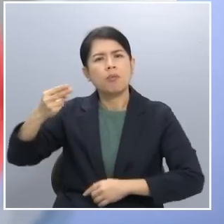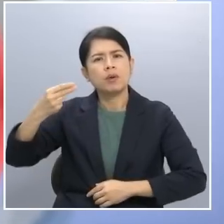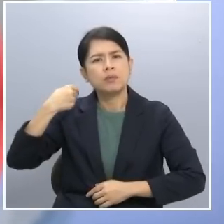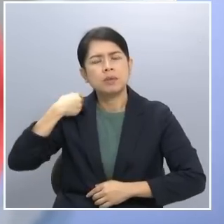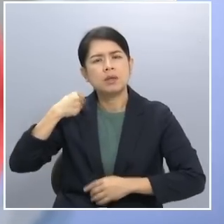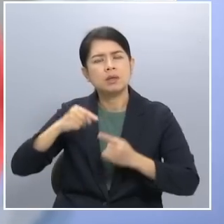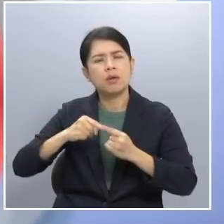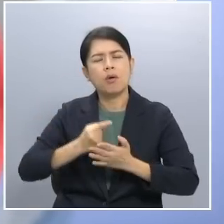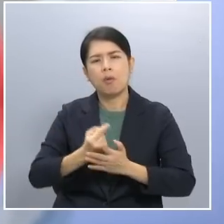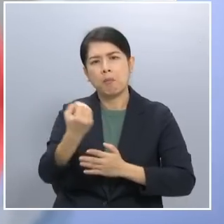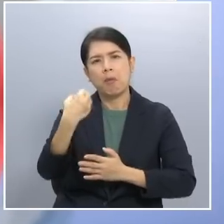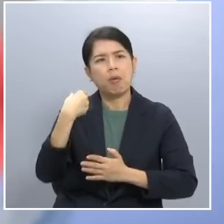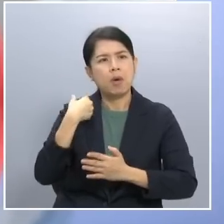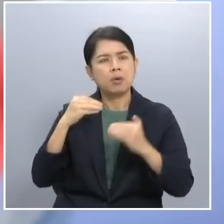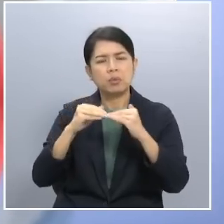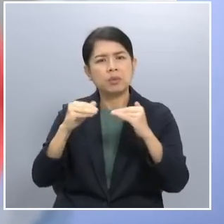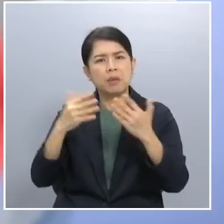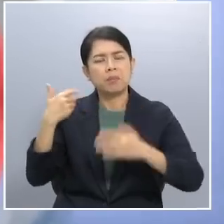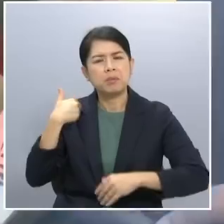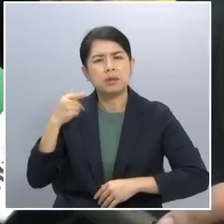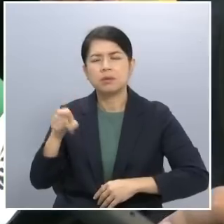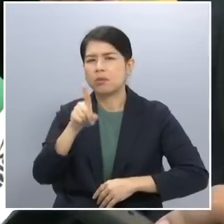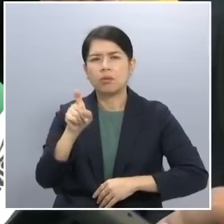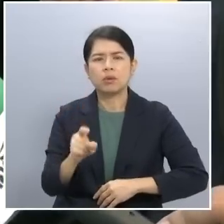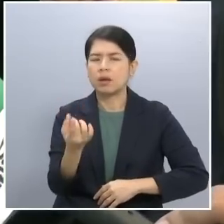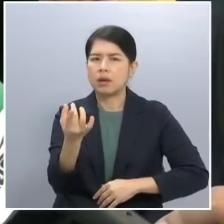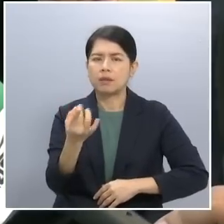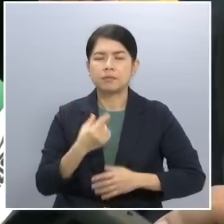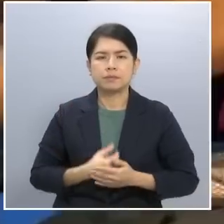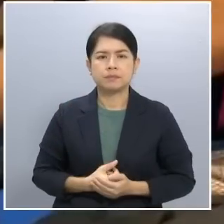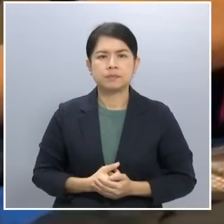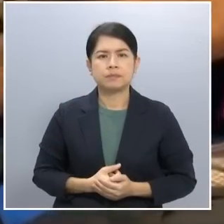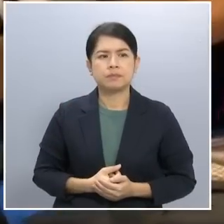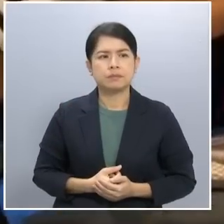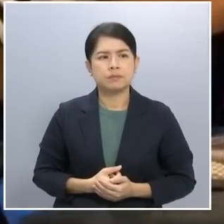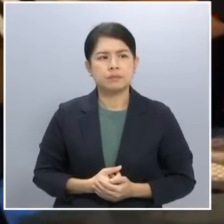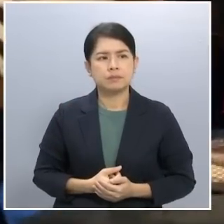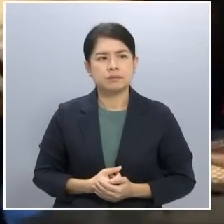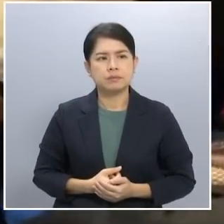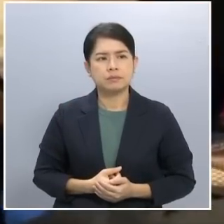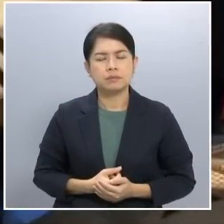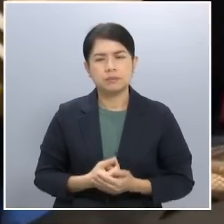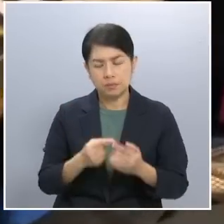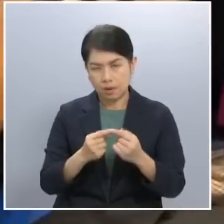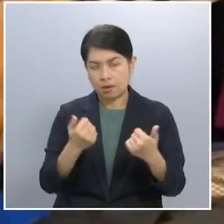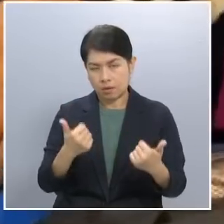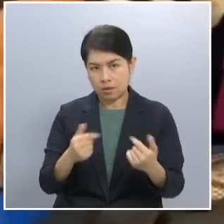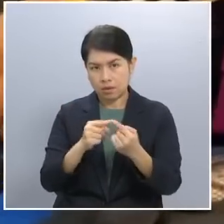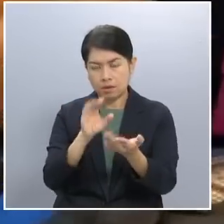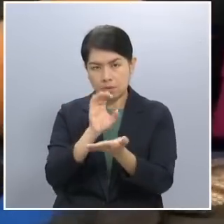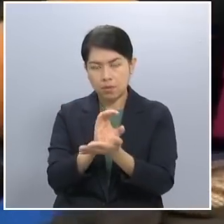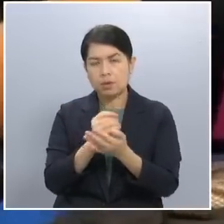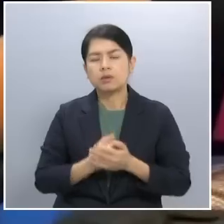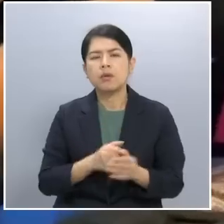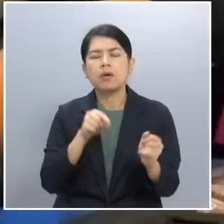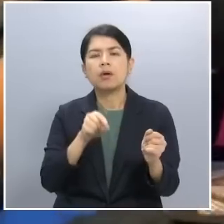หนเขาบอกว่าเขาไม่ได้รับความยุติธรรมเลย นี่แล้วท่านผู้ชมครับทางฝั่งตำรวจของสภ.ธัญบุรีนะฮะเขาบอก